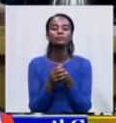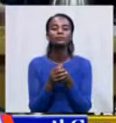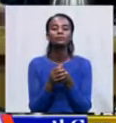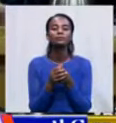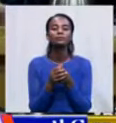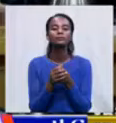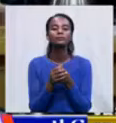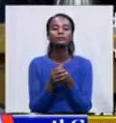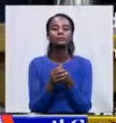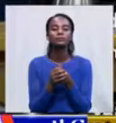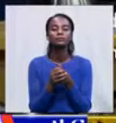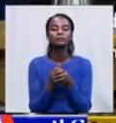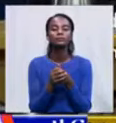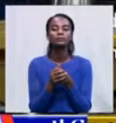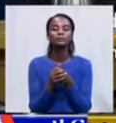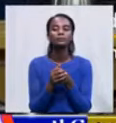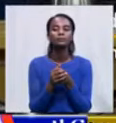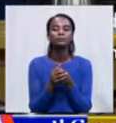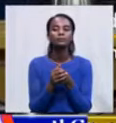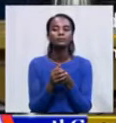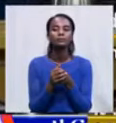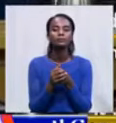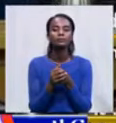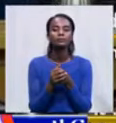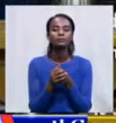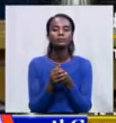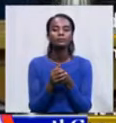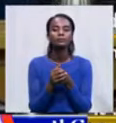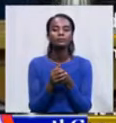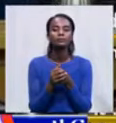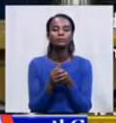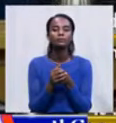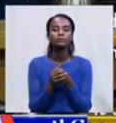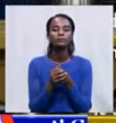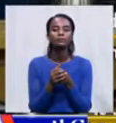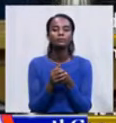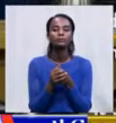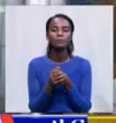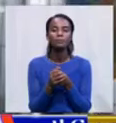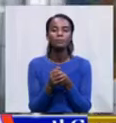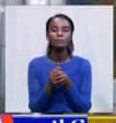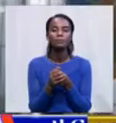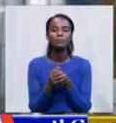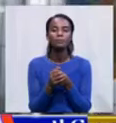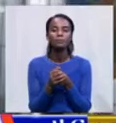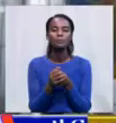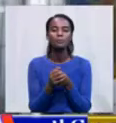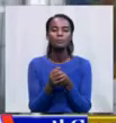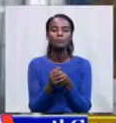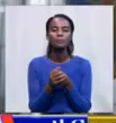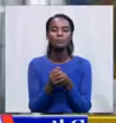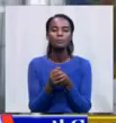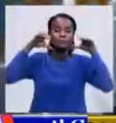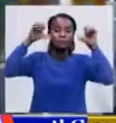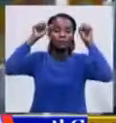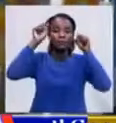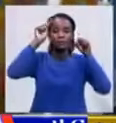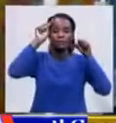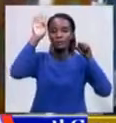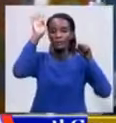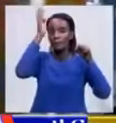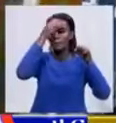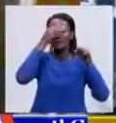produced in a laboratory and certainly no evidence that it was produced as a biological weapon. የአሜሪካው ፕሬዝዳንት ዶናልድ